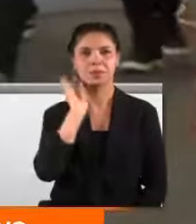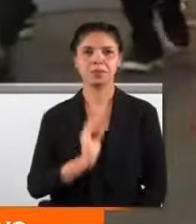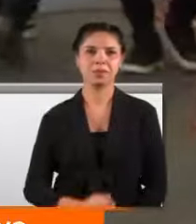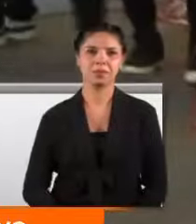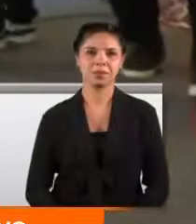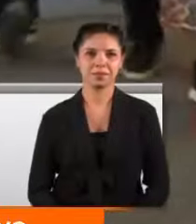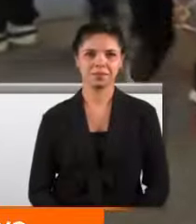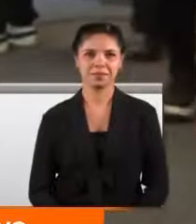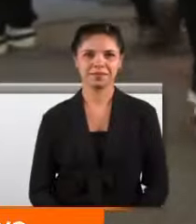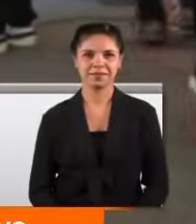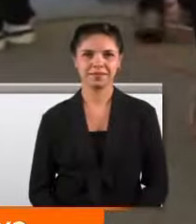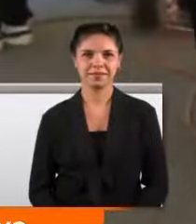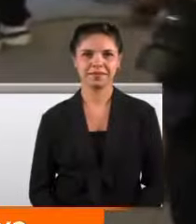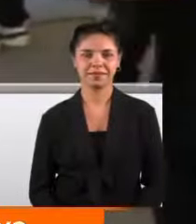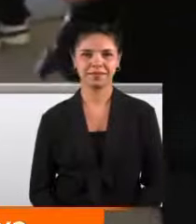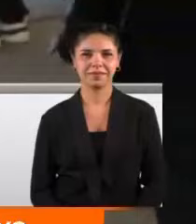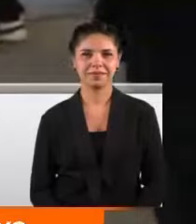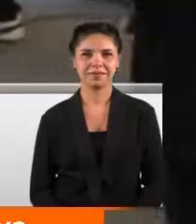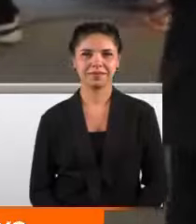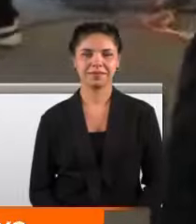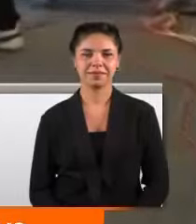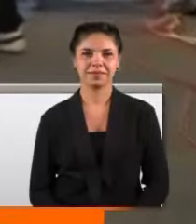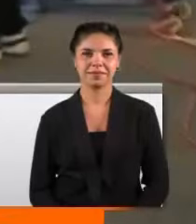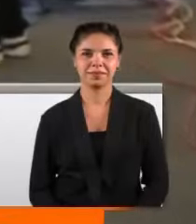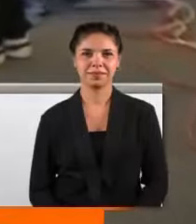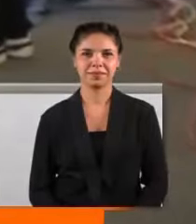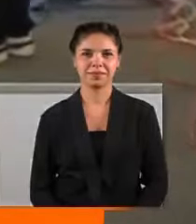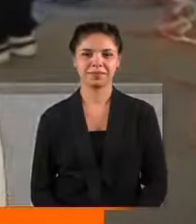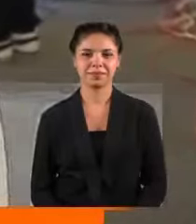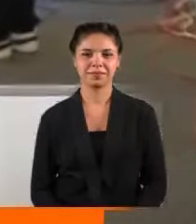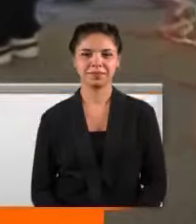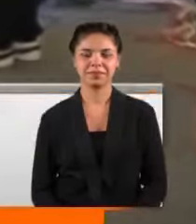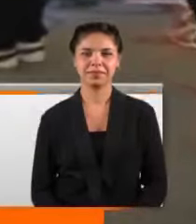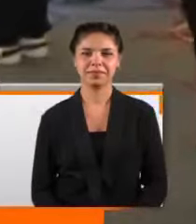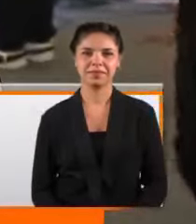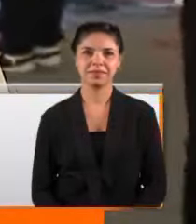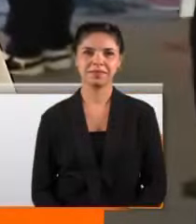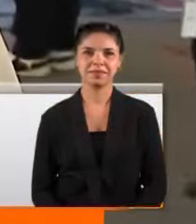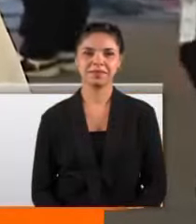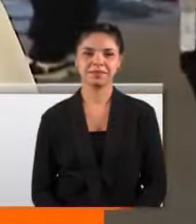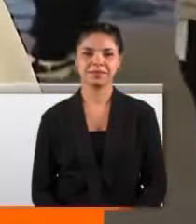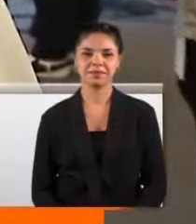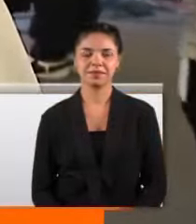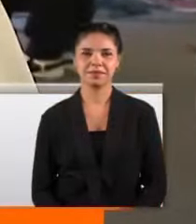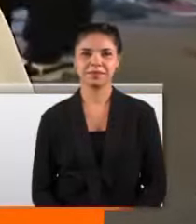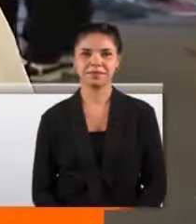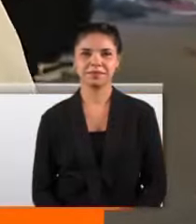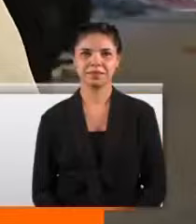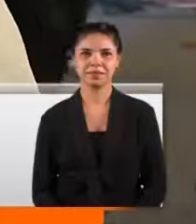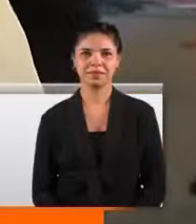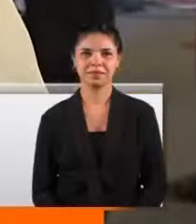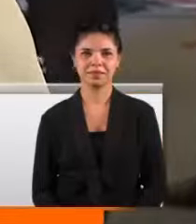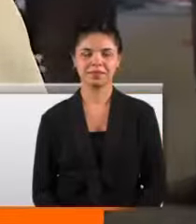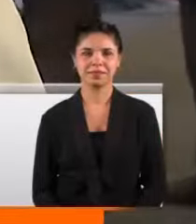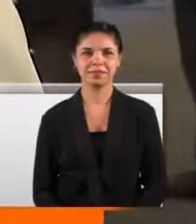Neden derseniz, çünkü AK Parti bütün gücüyle sahada çalışmaya ve üretmeye azimli bir parti. Bunun etkisiyle ve